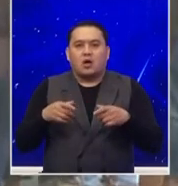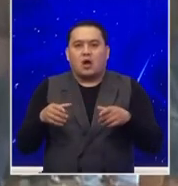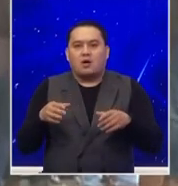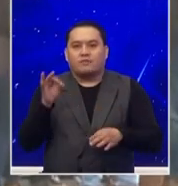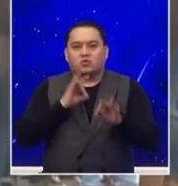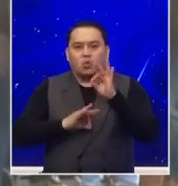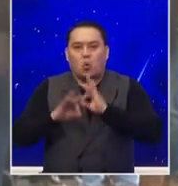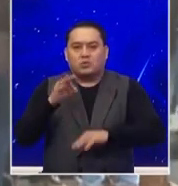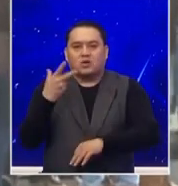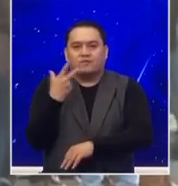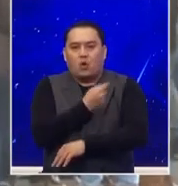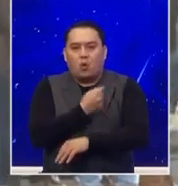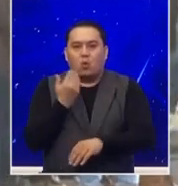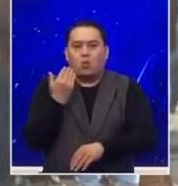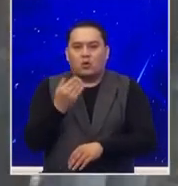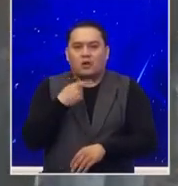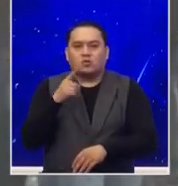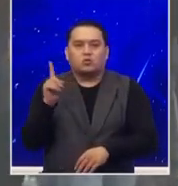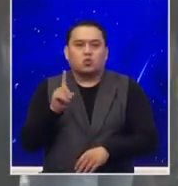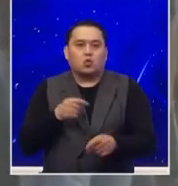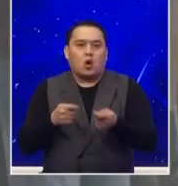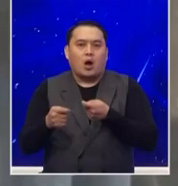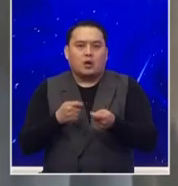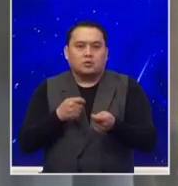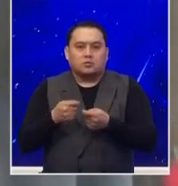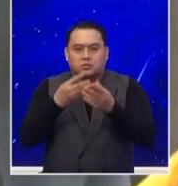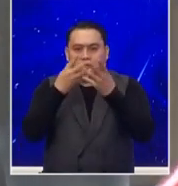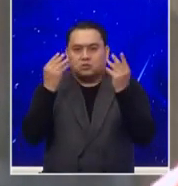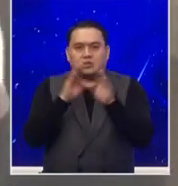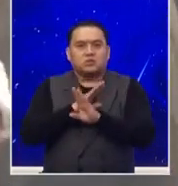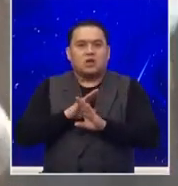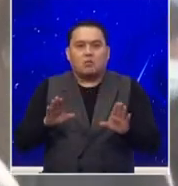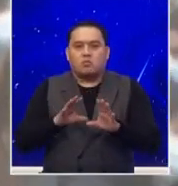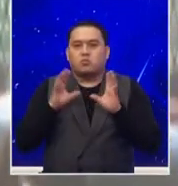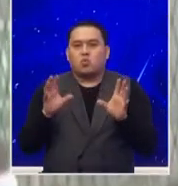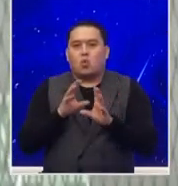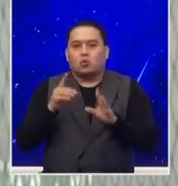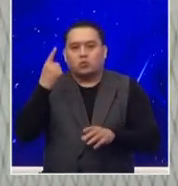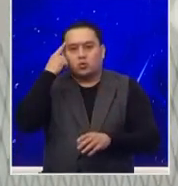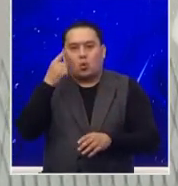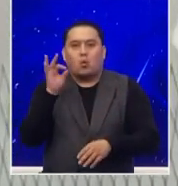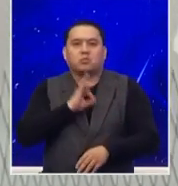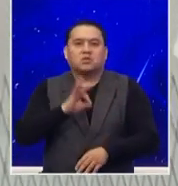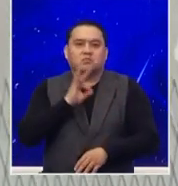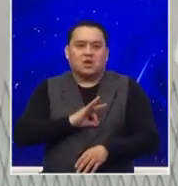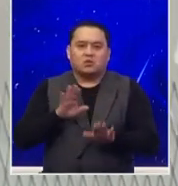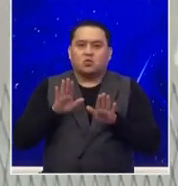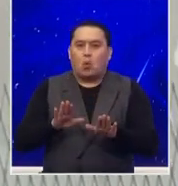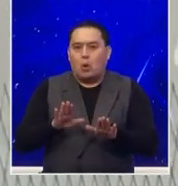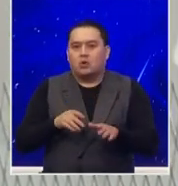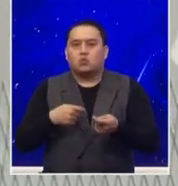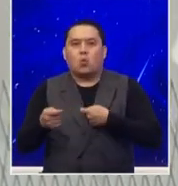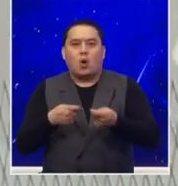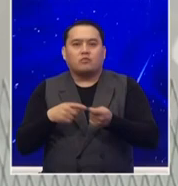собственной вакцины от COVID-19, говорит о том, что руководство не заботится о работниках и думает только о прибыли. Руководство, в свою